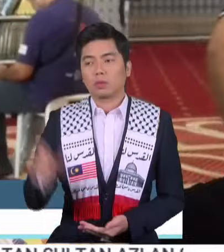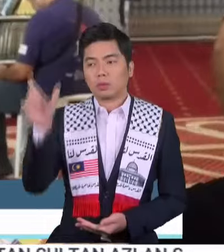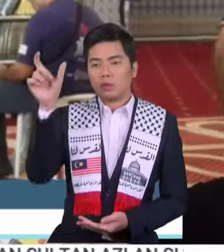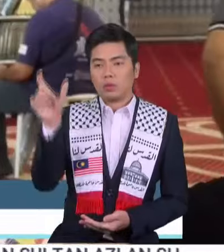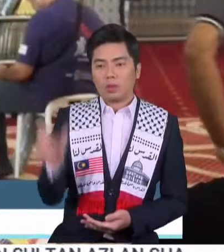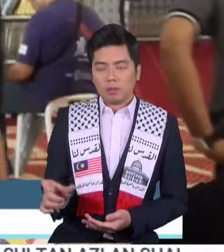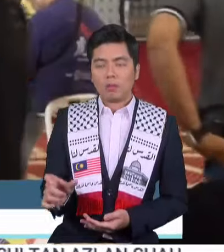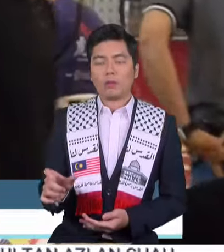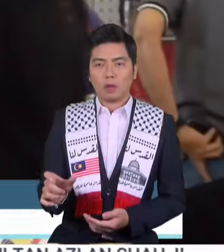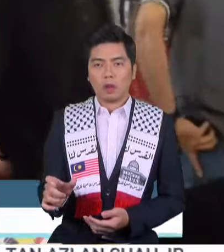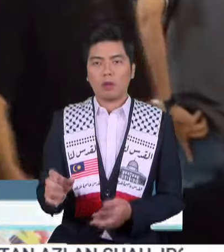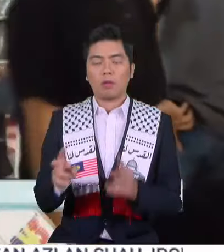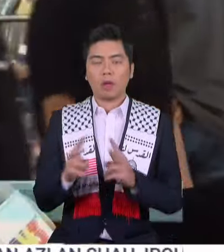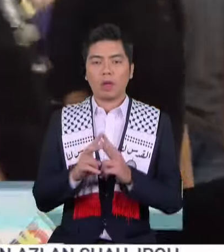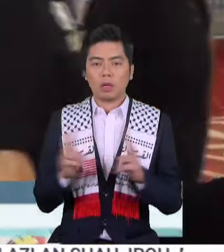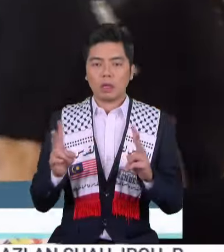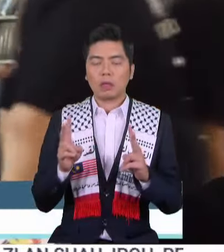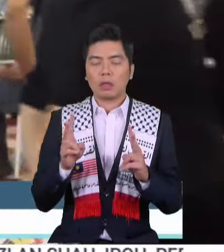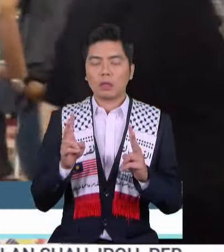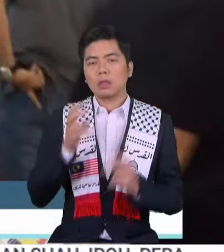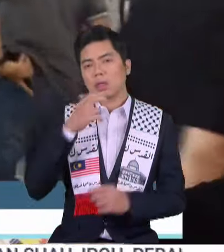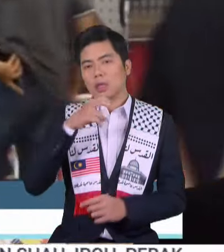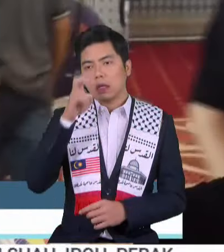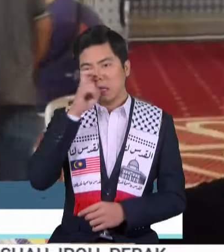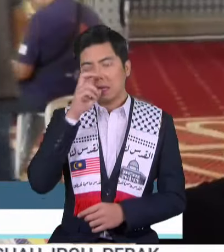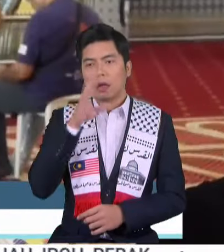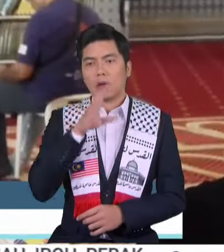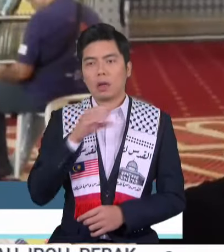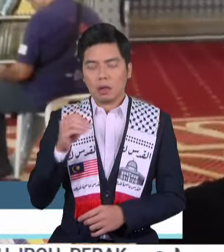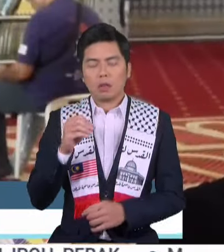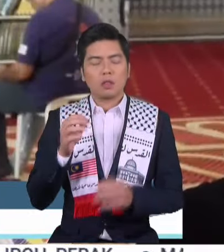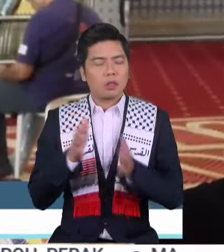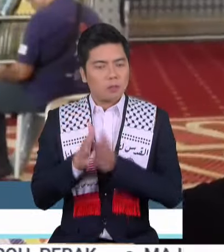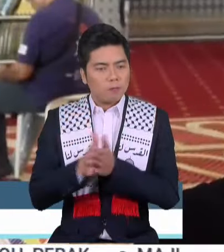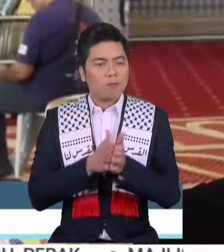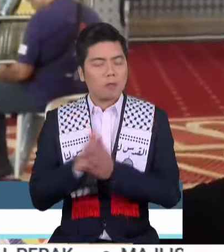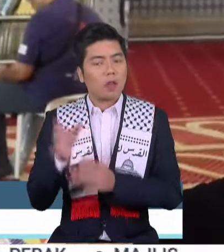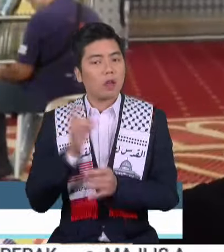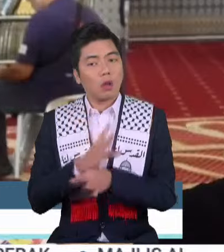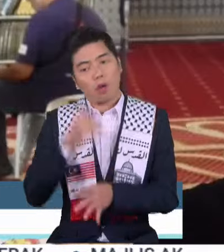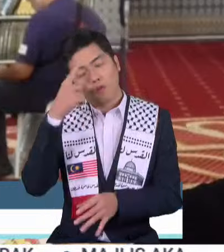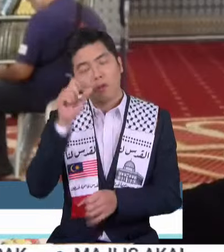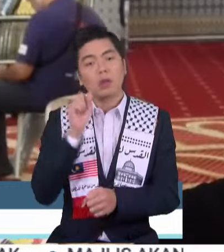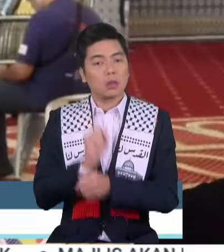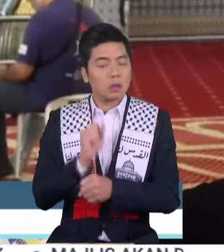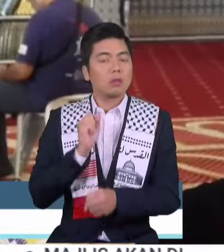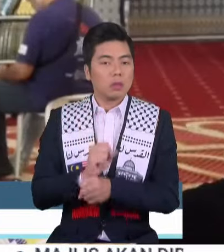yang tegas dan seorang yang begitu berdedikasi terhadap kerja, ya.